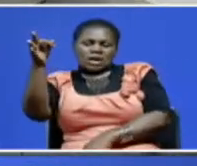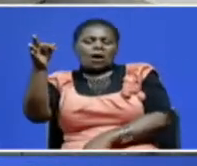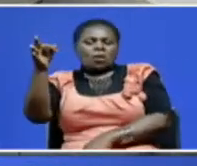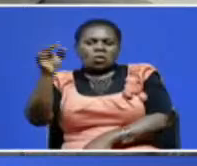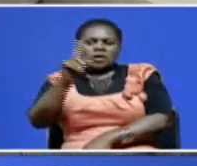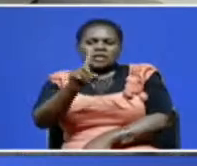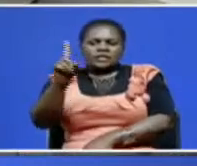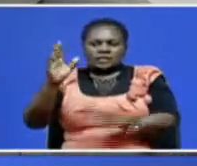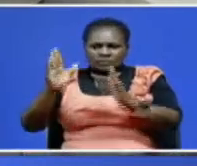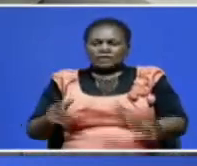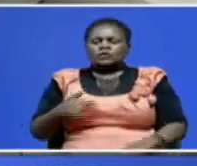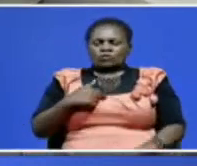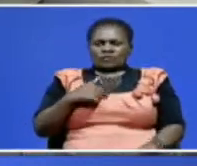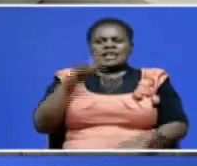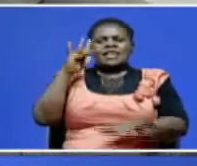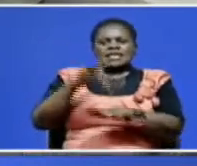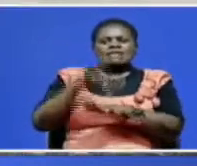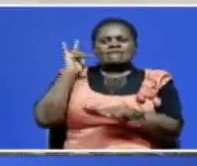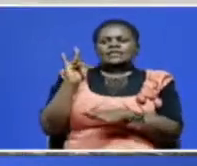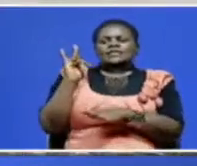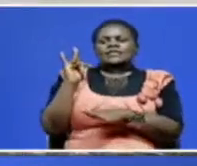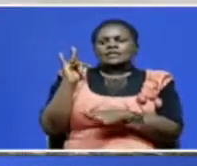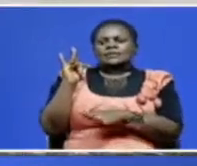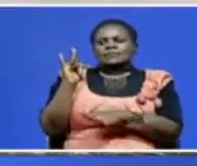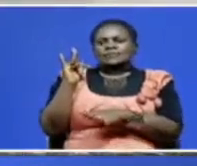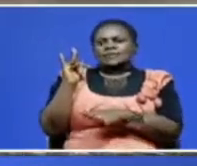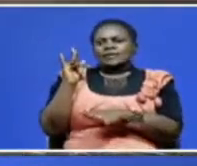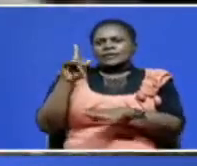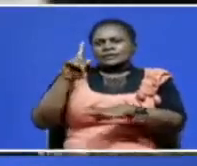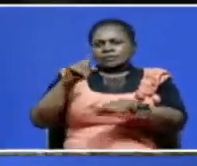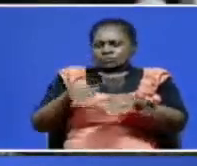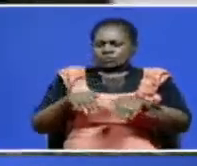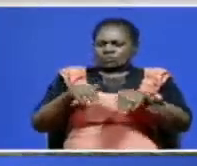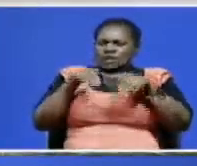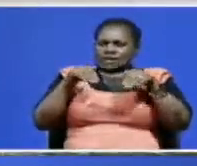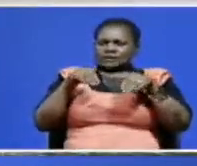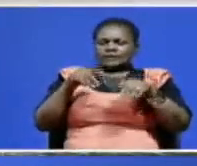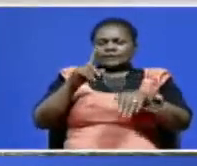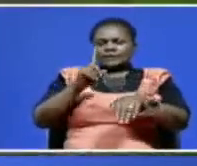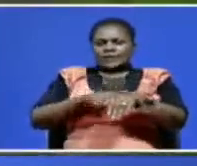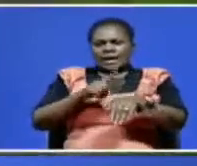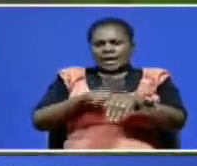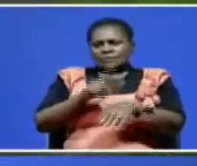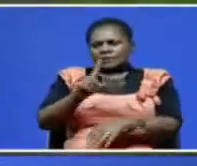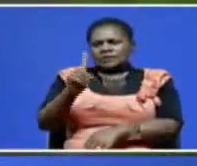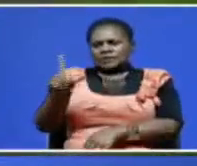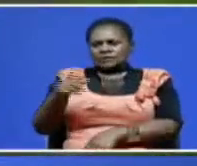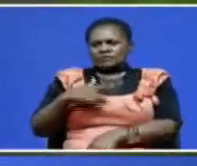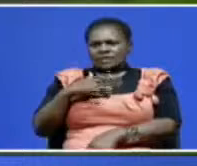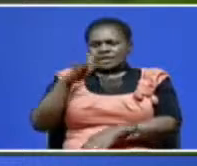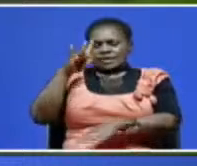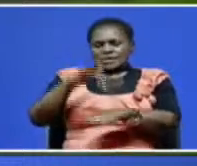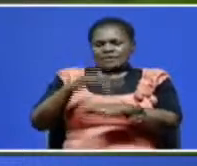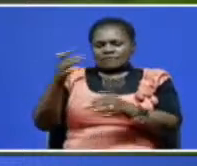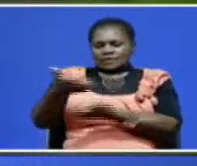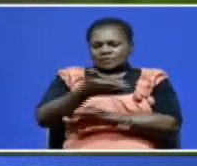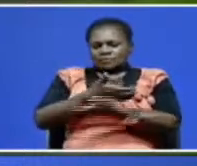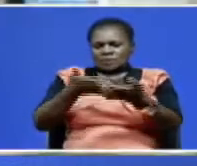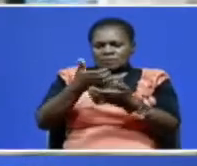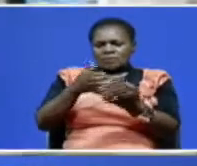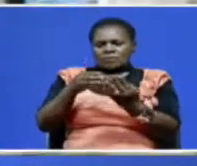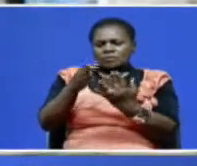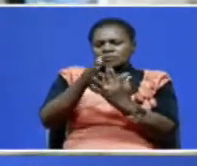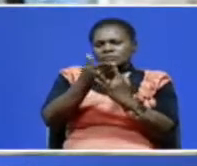mtu atakuwa anaanza kujisikia matokeo yake. Wakati ukisubiriwa muda wa kila mmoja kuhisi athari za uchumi wa